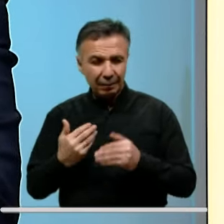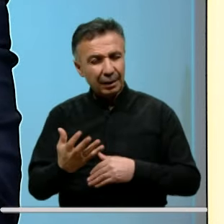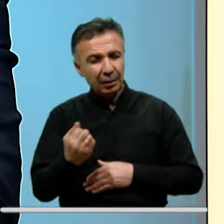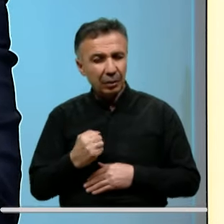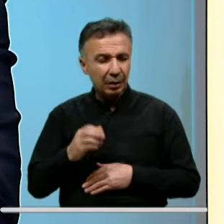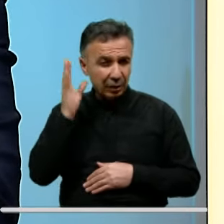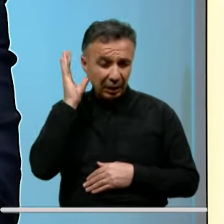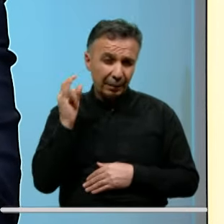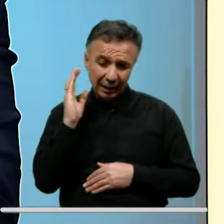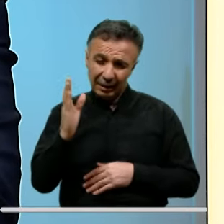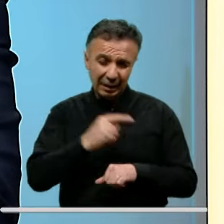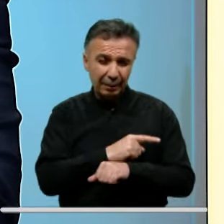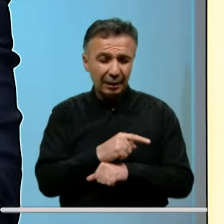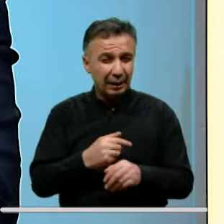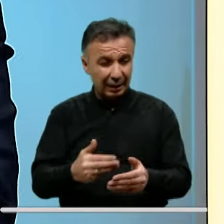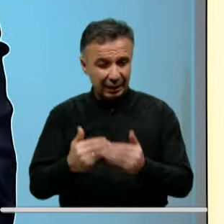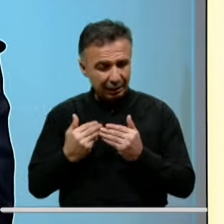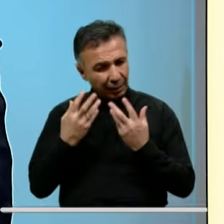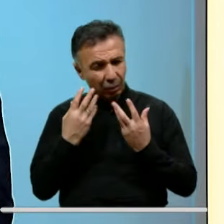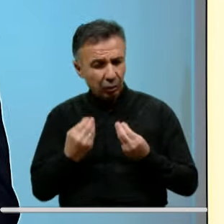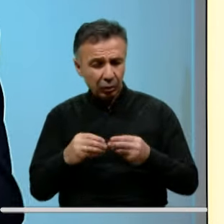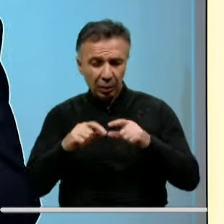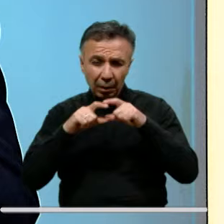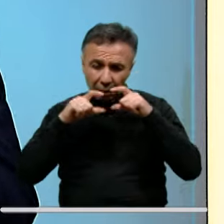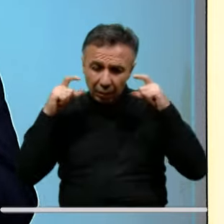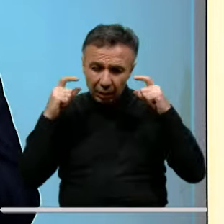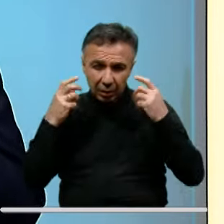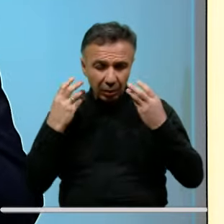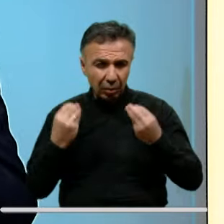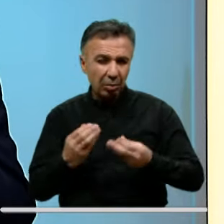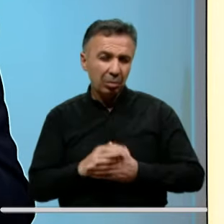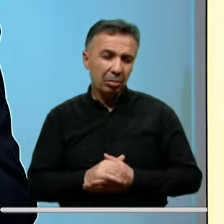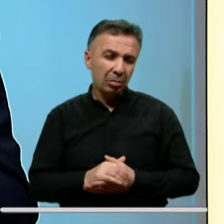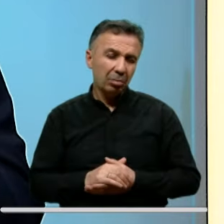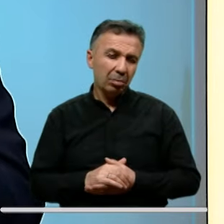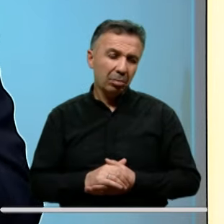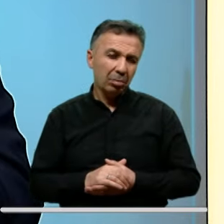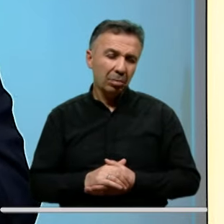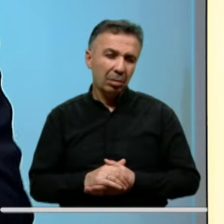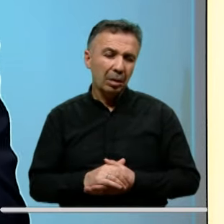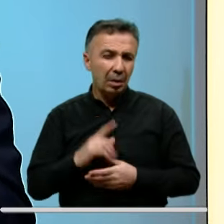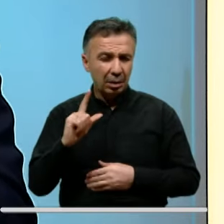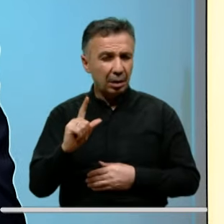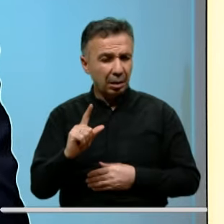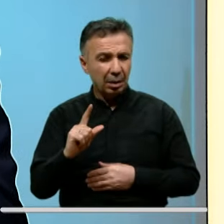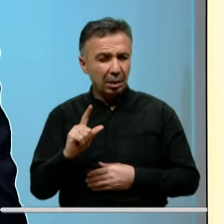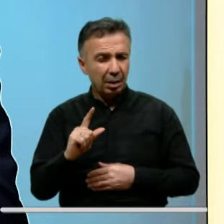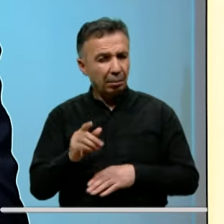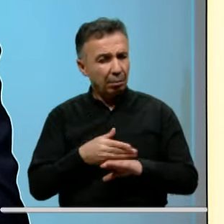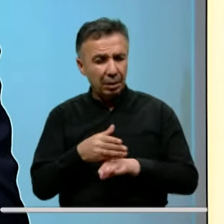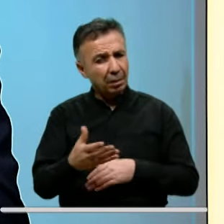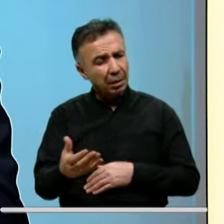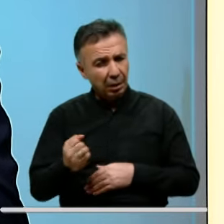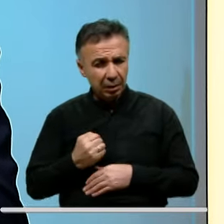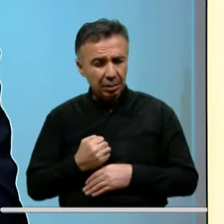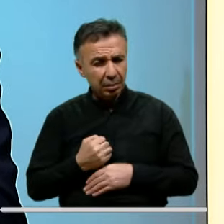aynı tedbirler alınarak efendim bu işte maskedir veya çeşitli artık korunmak için gerekli neler gerekiyorsa